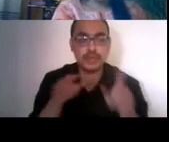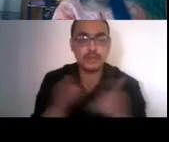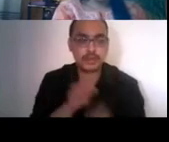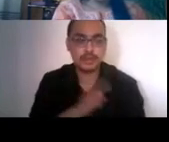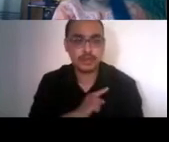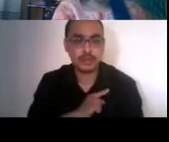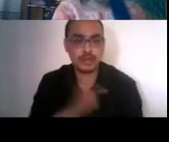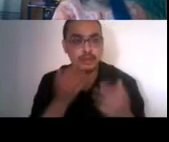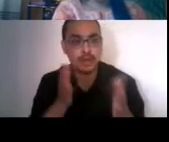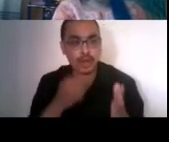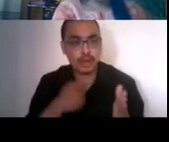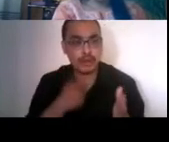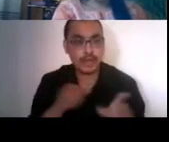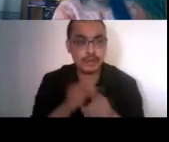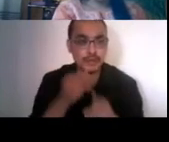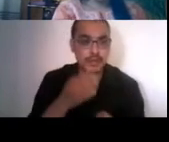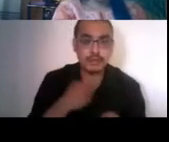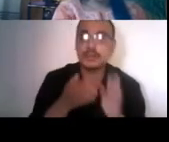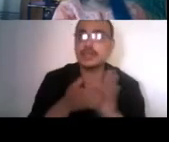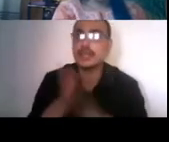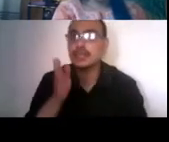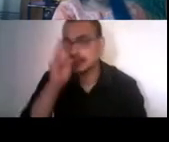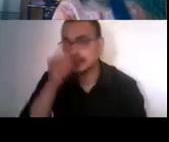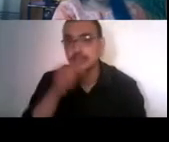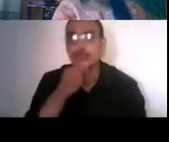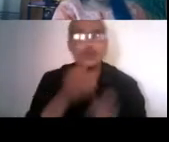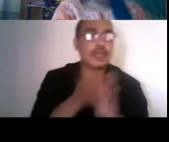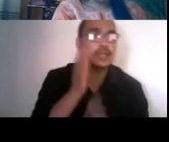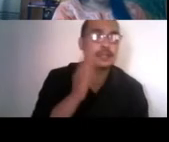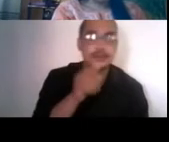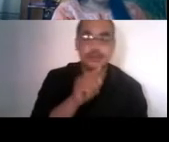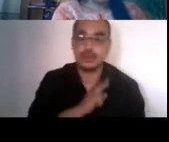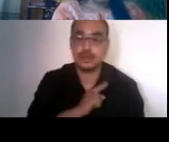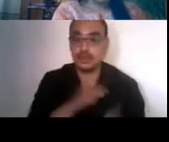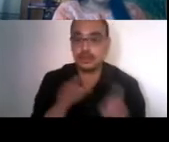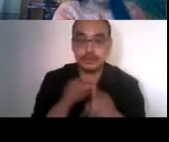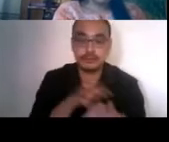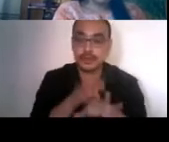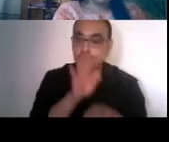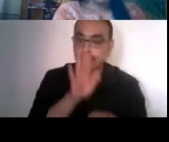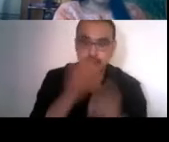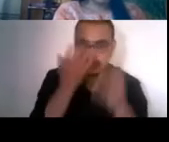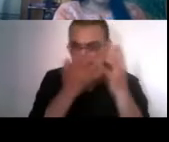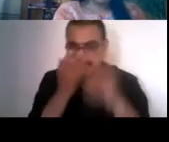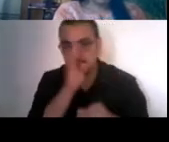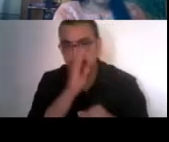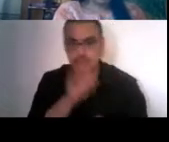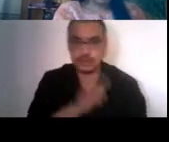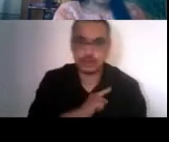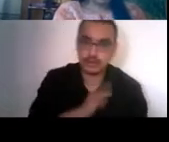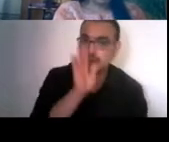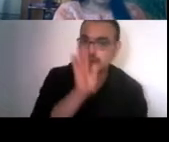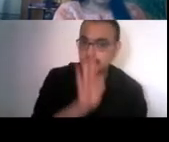होइन अनि त्यो डर हामीलाई एकदमै छ अन्यलता छ डर छ अनि त्यस साथसाथै हामी अहिले